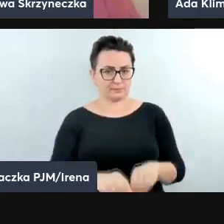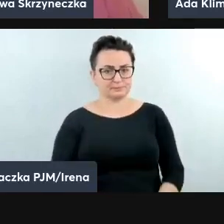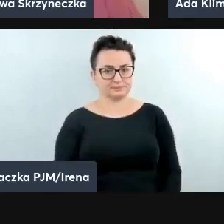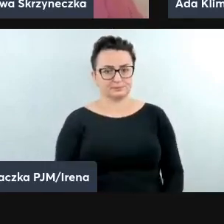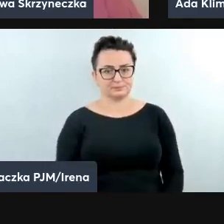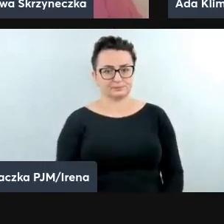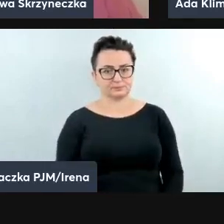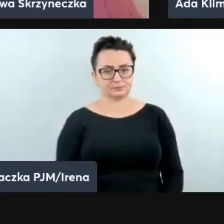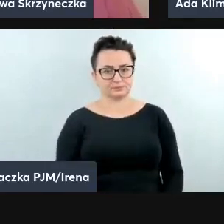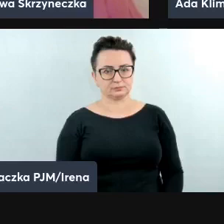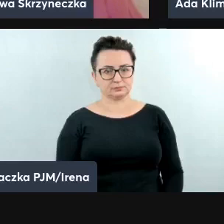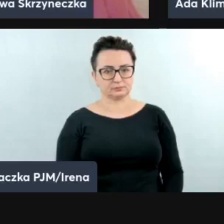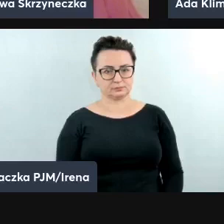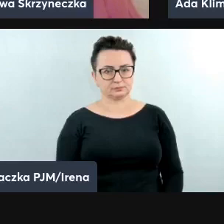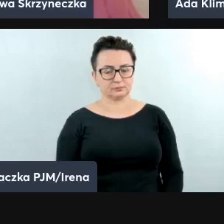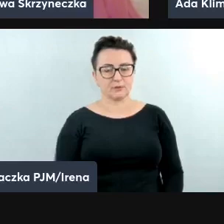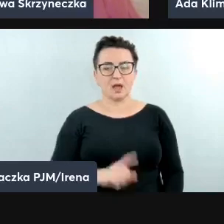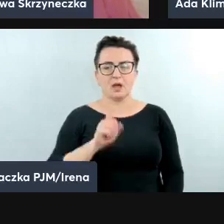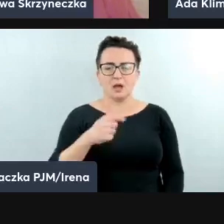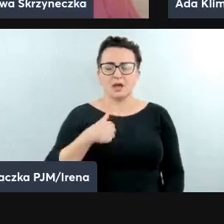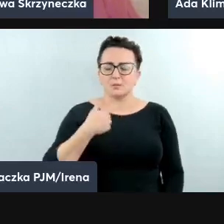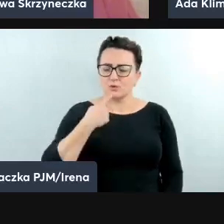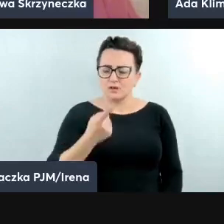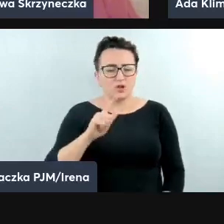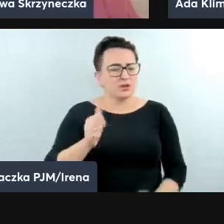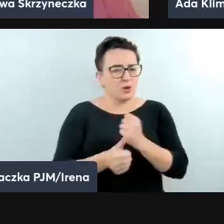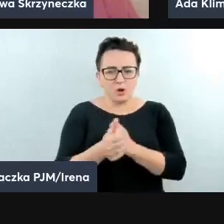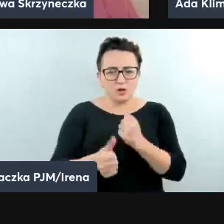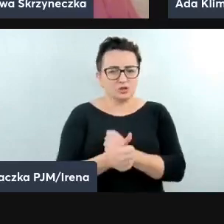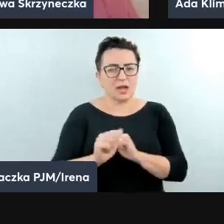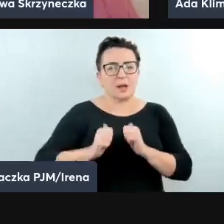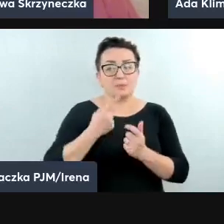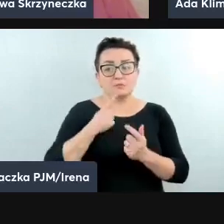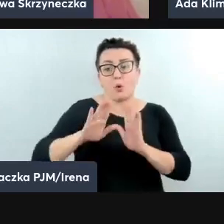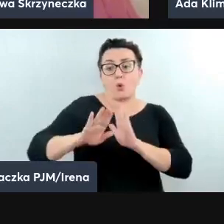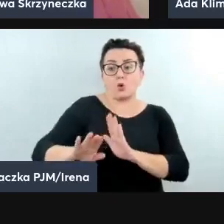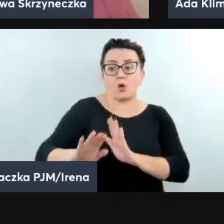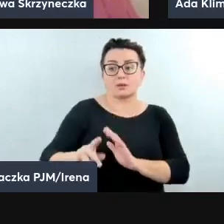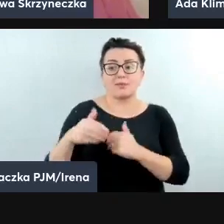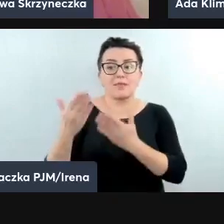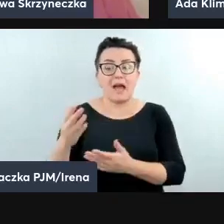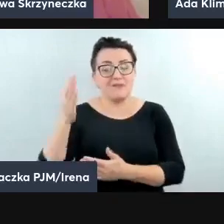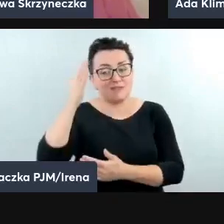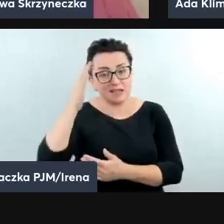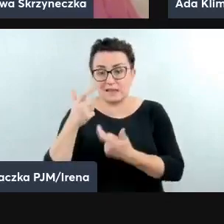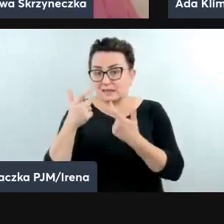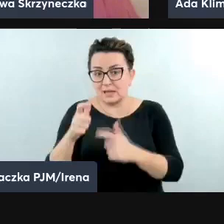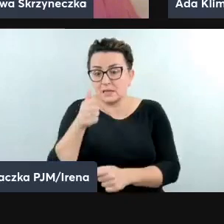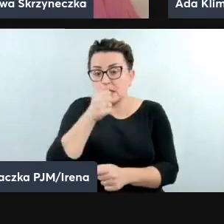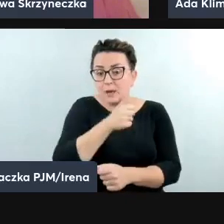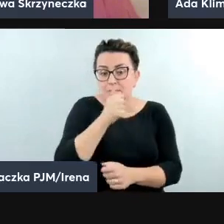kogokolwiek chronić przed jakąś wiedzą czy ukrywać jakieś informacje, tylko po prostu te potrzeby są inne, tak?